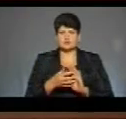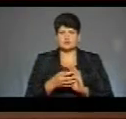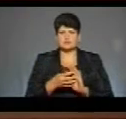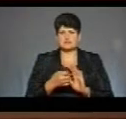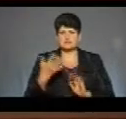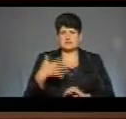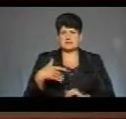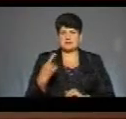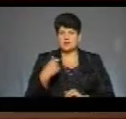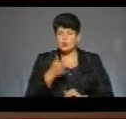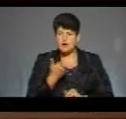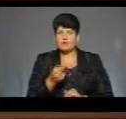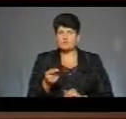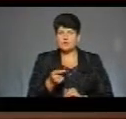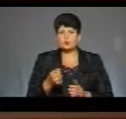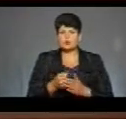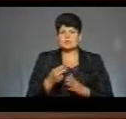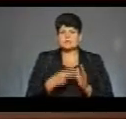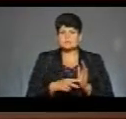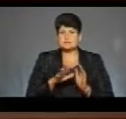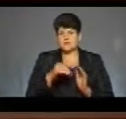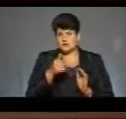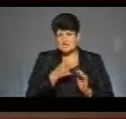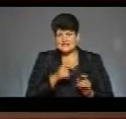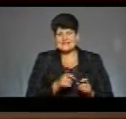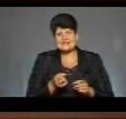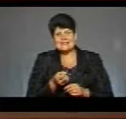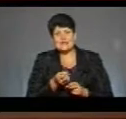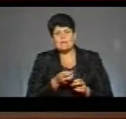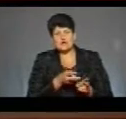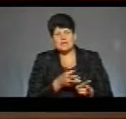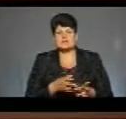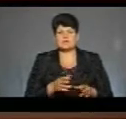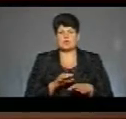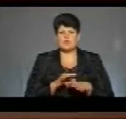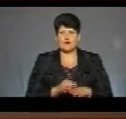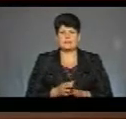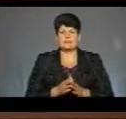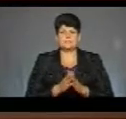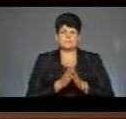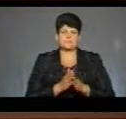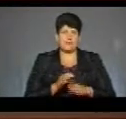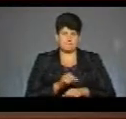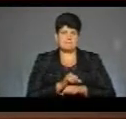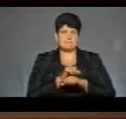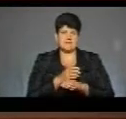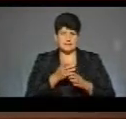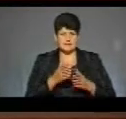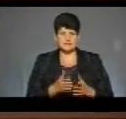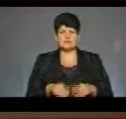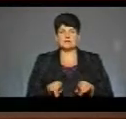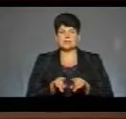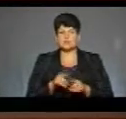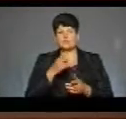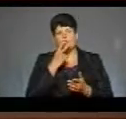1944-1951 роках. У Тернополі до 75-ї річниці депортації вчора провели мітинг-реквієм біля пам'ятника жертвам депортації, а